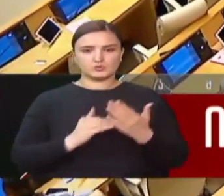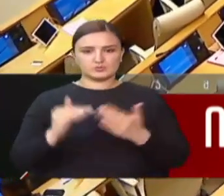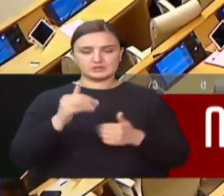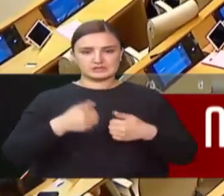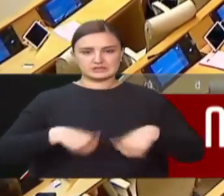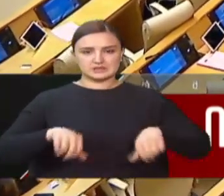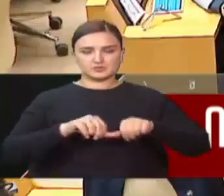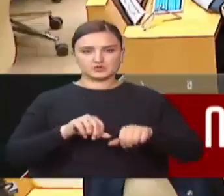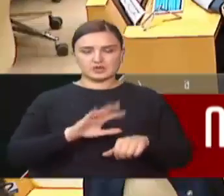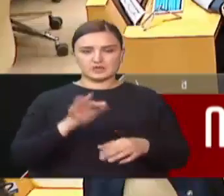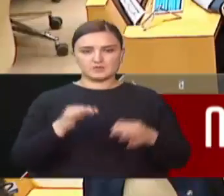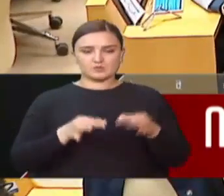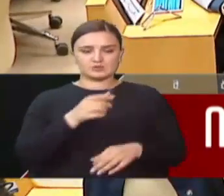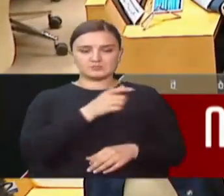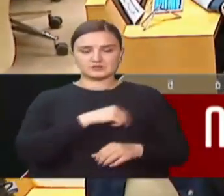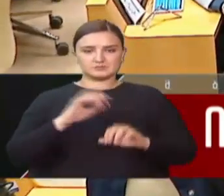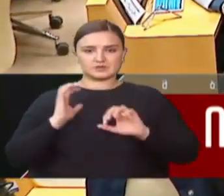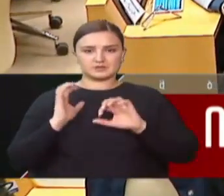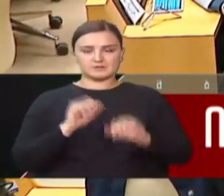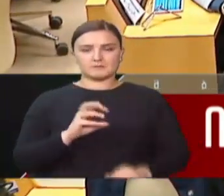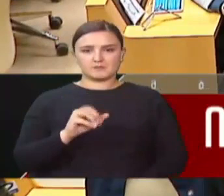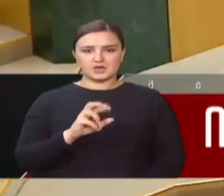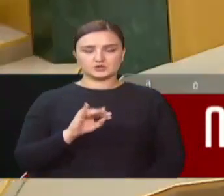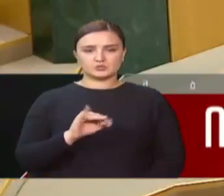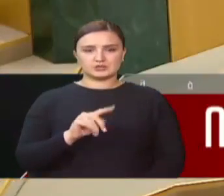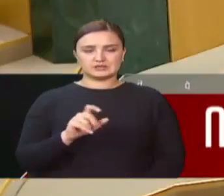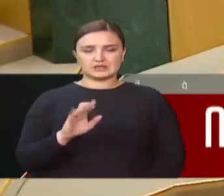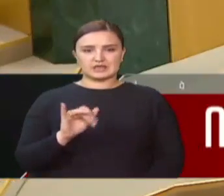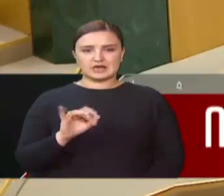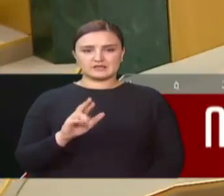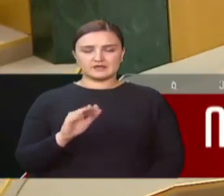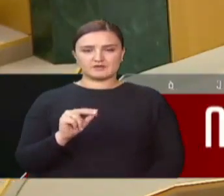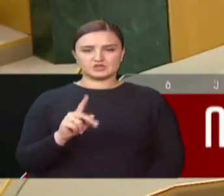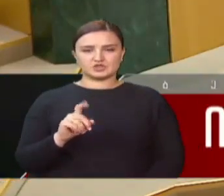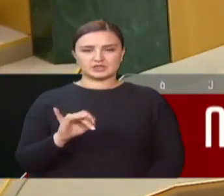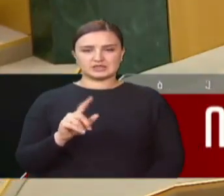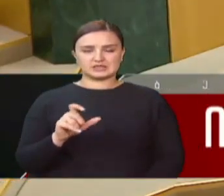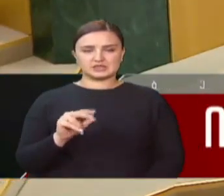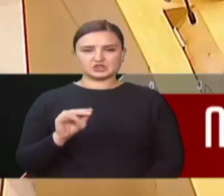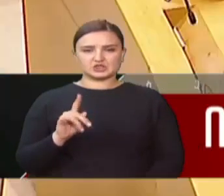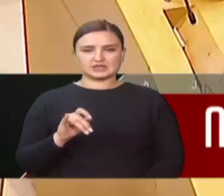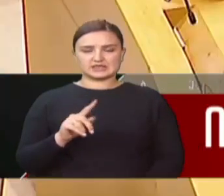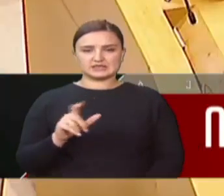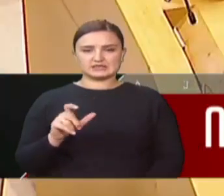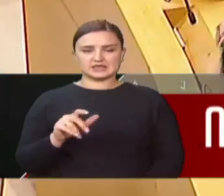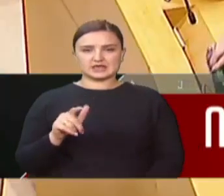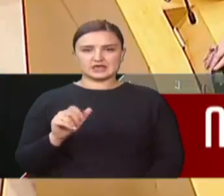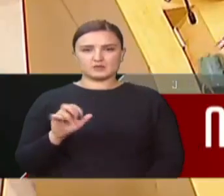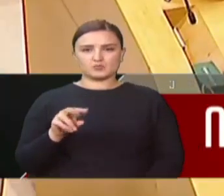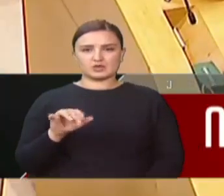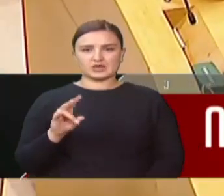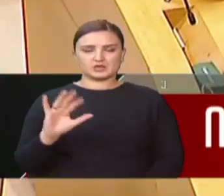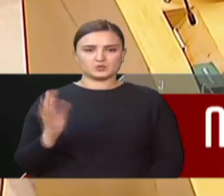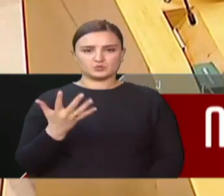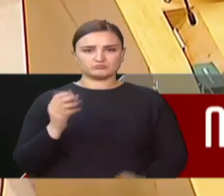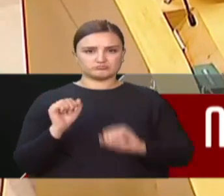sabčos aramosamartle tsevrebs mkhari Nika Machutadzem, Bachuki Kardavam, Nato Chheidzem, Rostom Chheidzem da Dilar Khabulianma